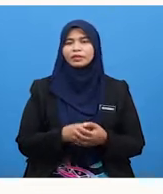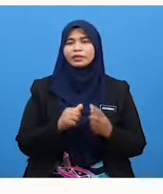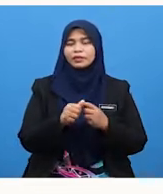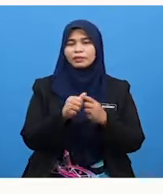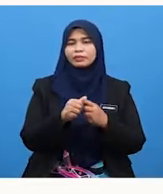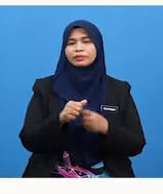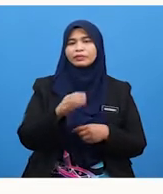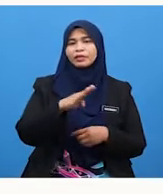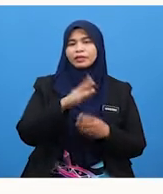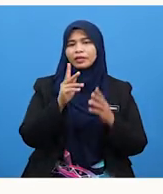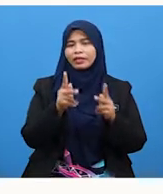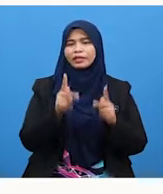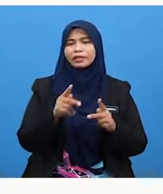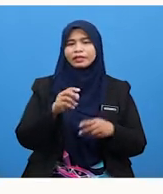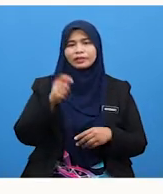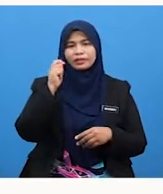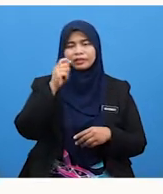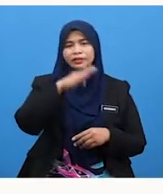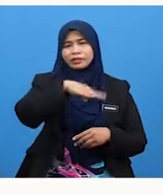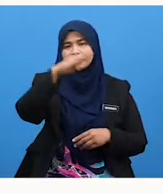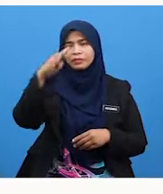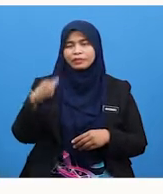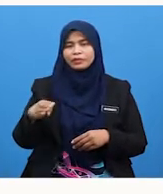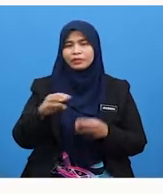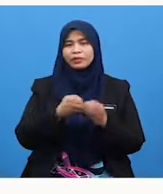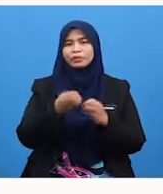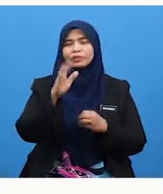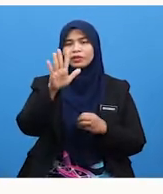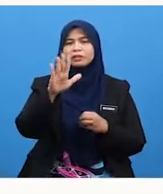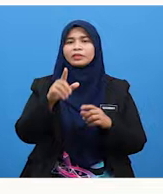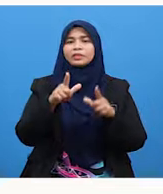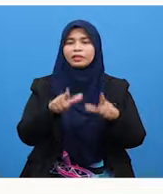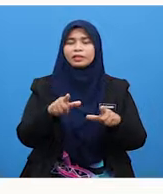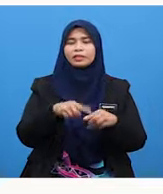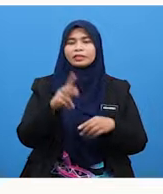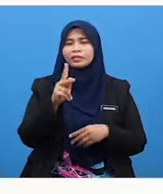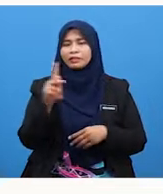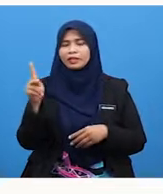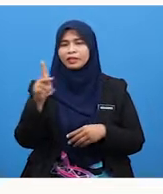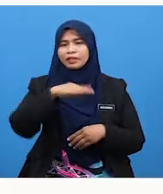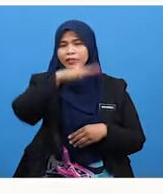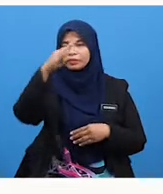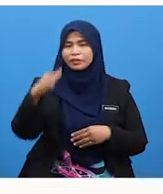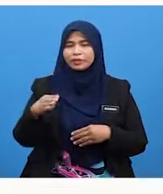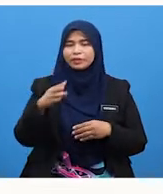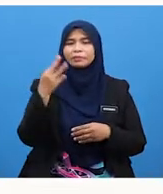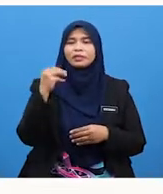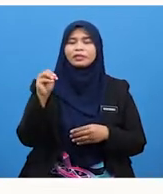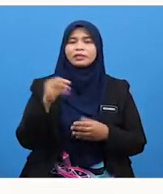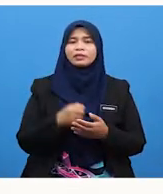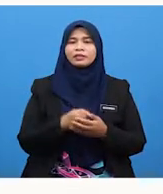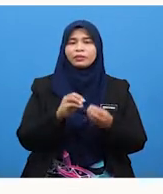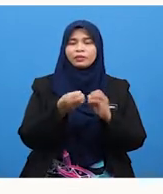Berpandukan kaedah bundar bukit, digit 5 terletak di sebelah kanan bukit.